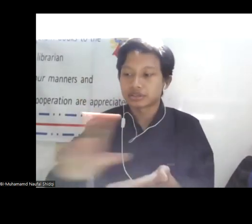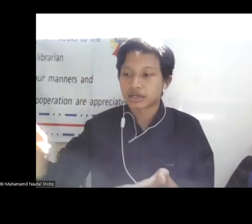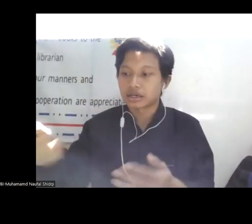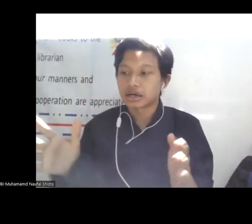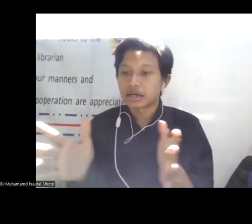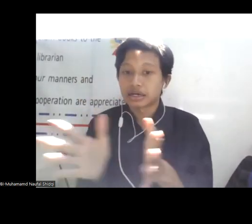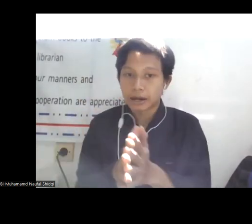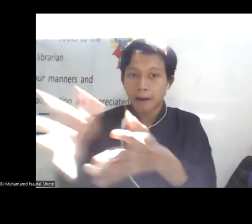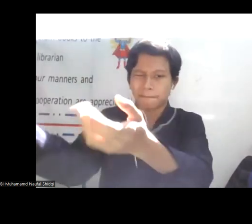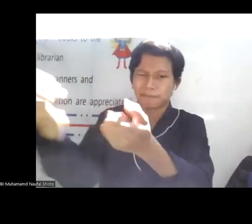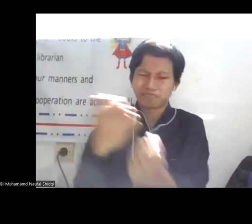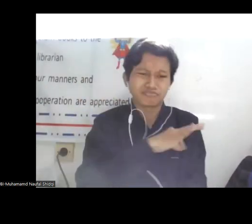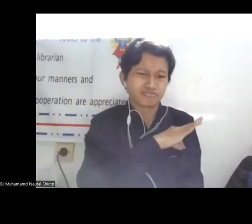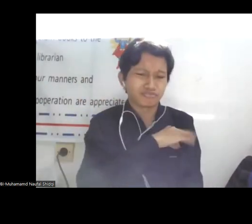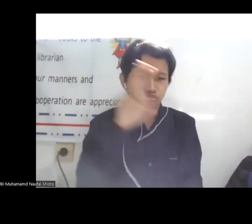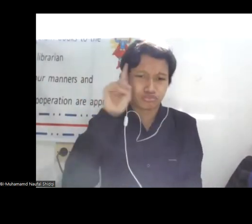semua